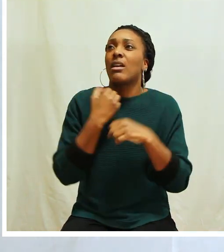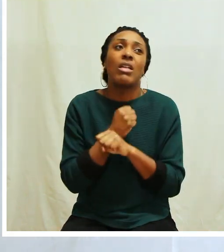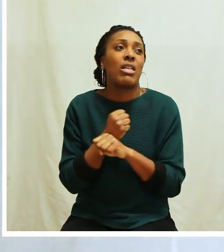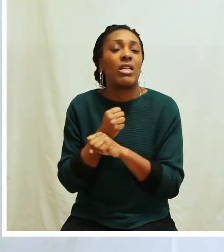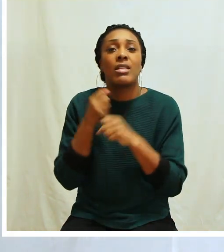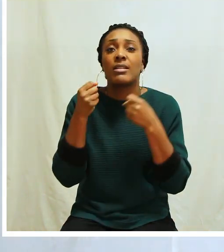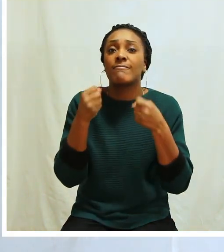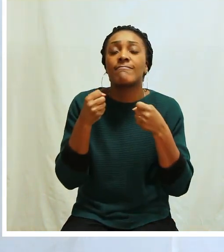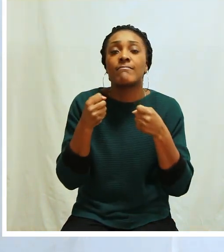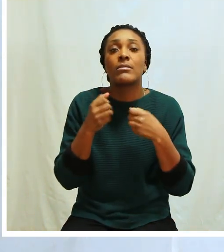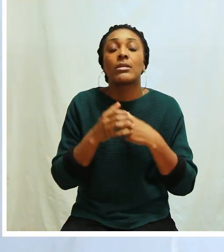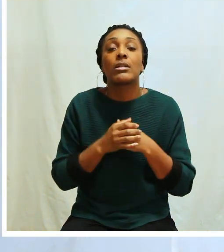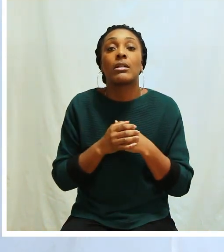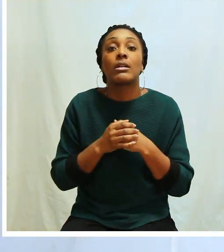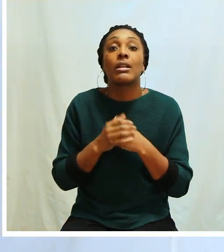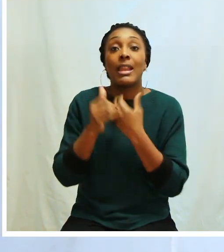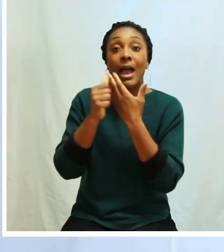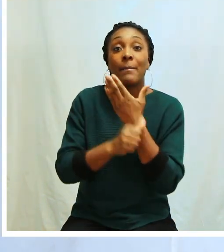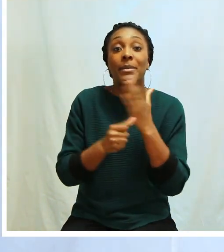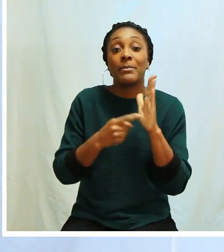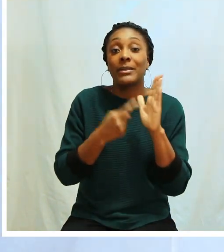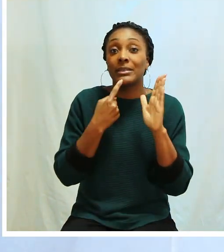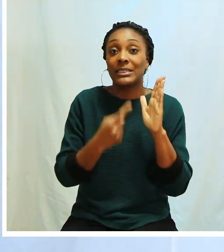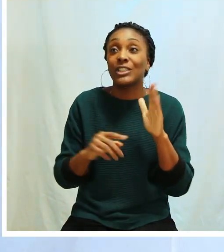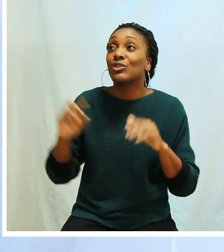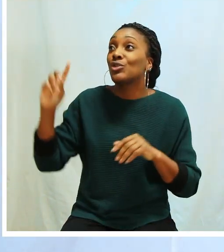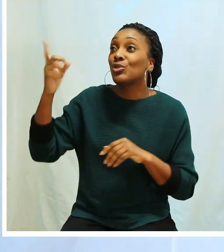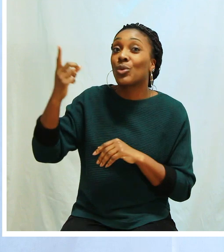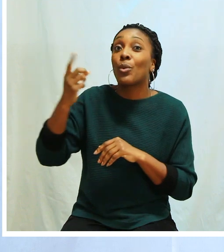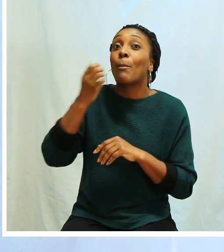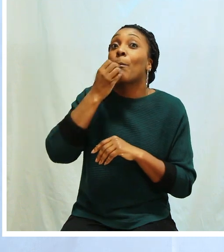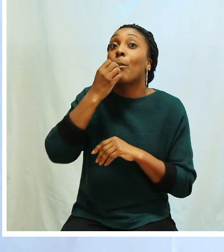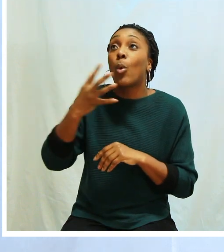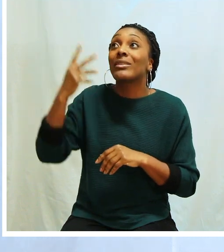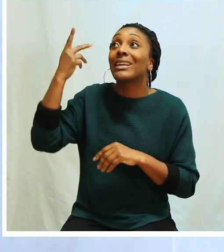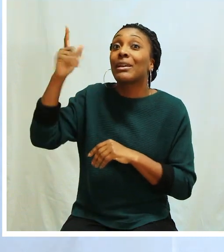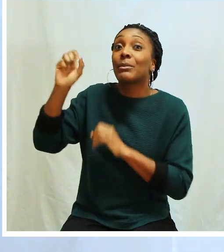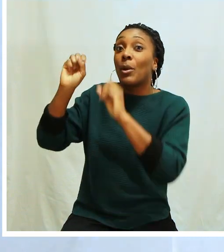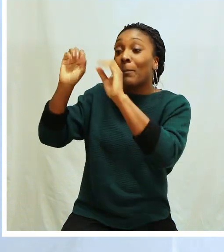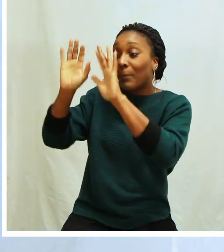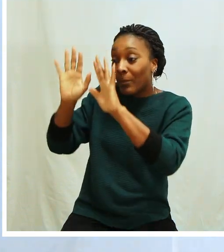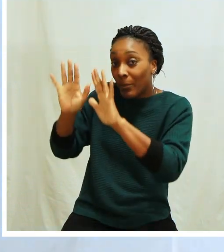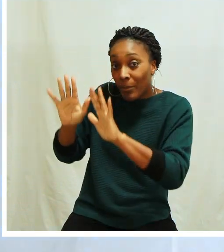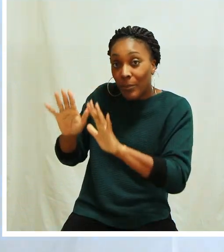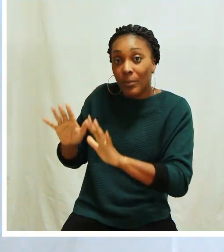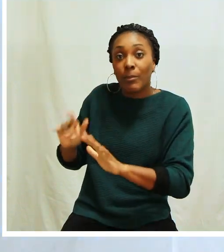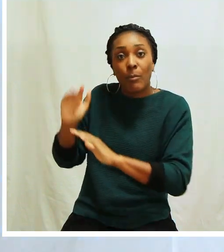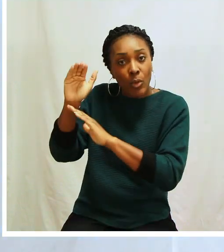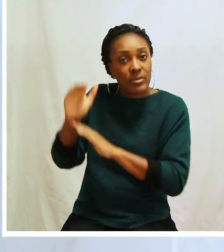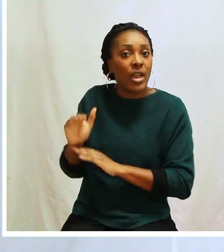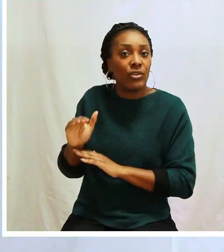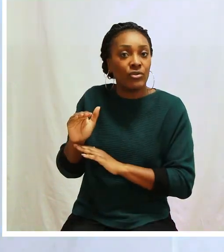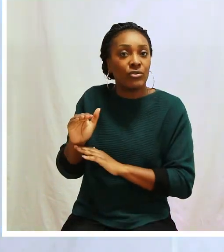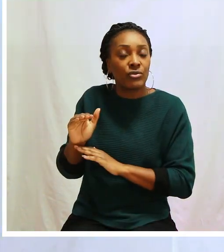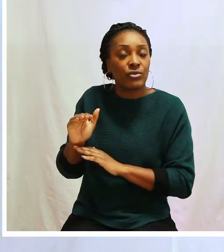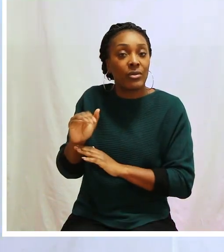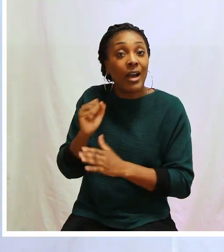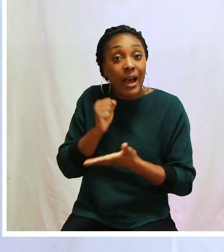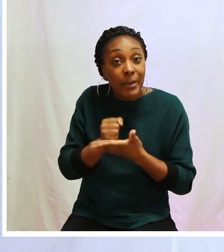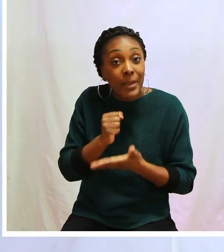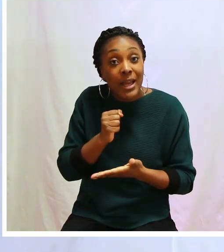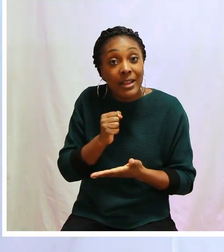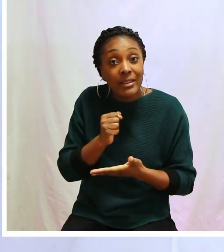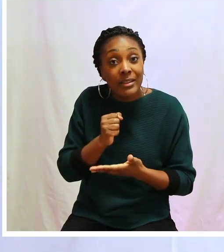dit comme quoi Dieu va étendre sa bonté sur Joseph à ce moment-là. Amen.